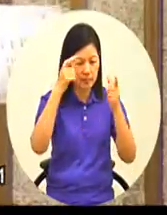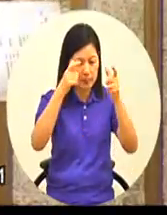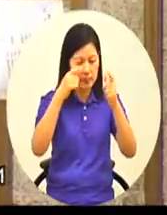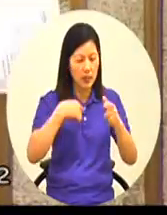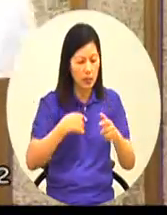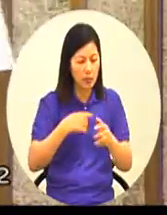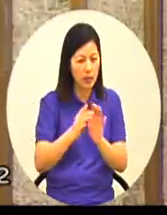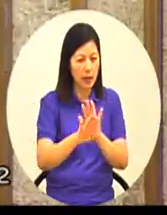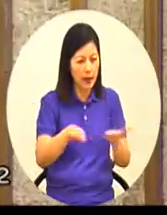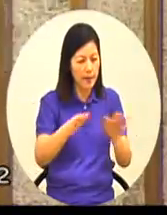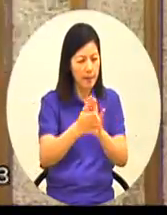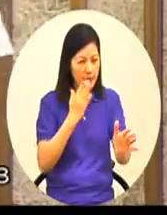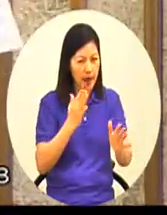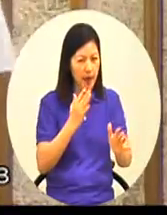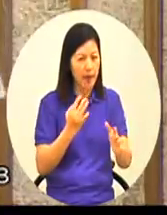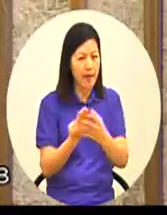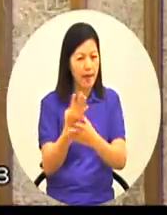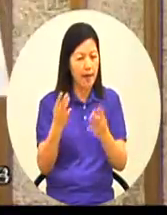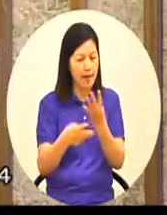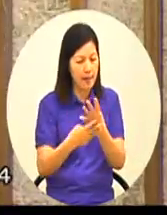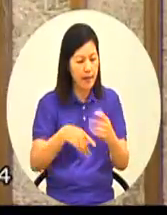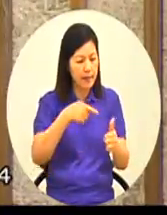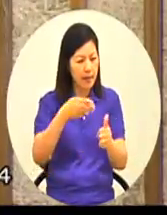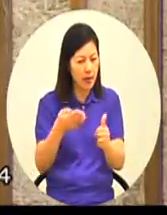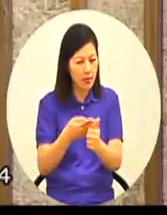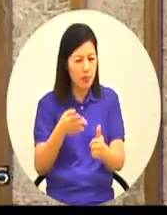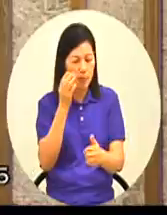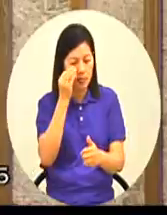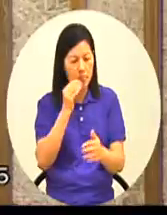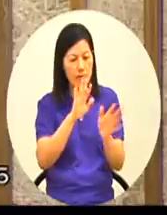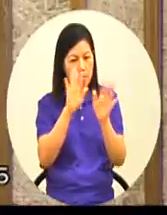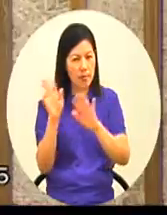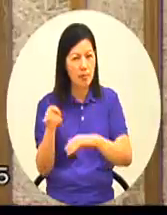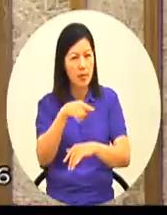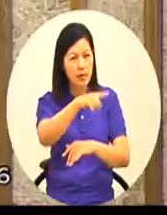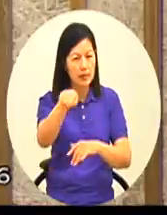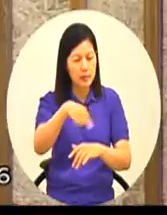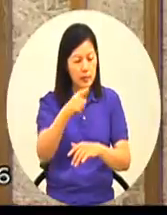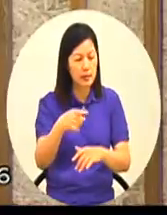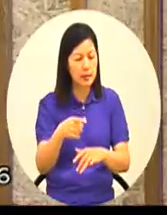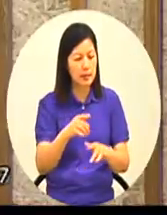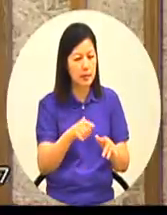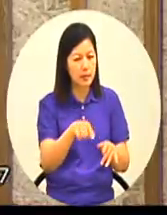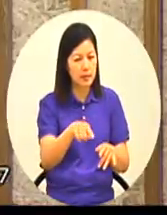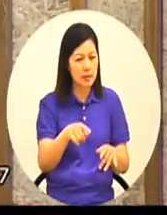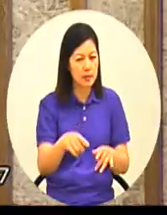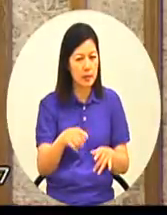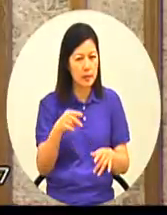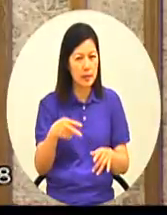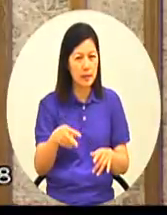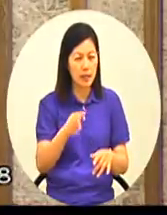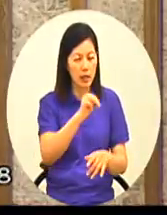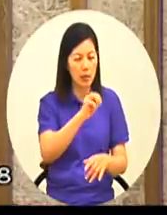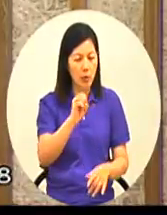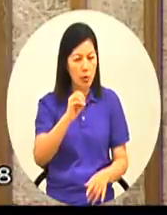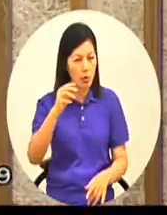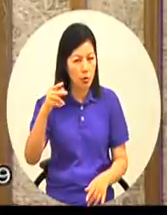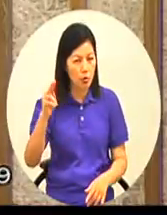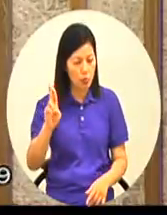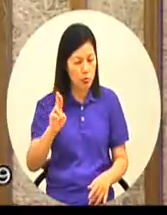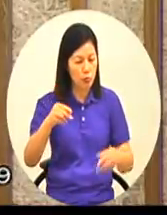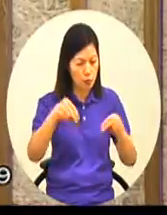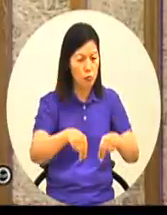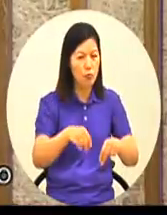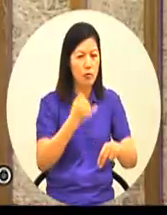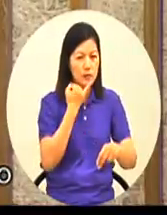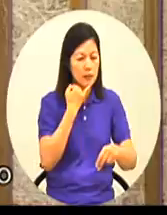系列非常包括产业的，包括教育的，包括观光的，我们希望透过这个方式，是有没有可能在那时候就签 MOU 的一个状况。所以其实部分我们都在积